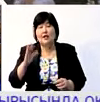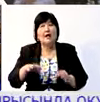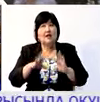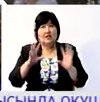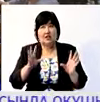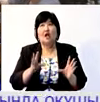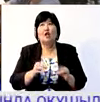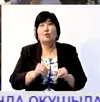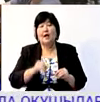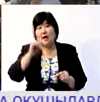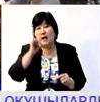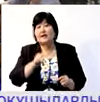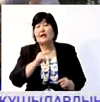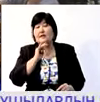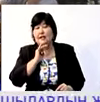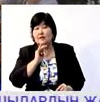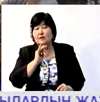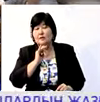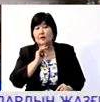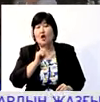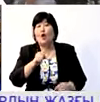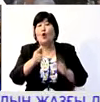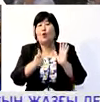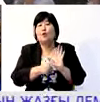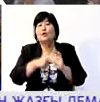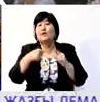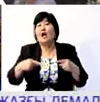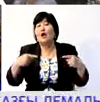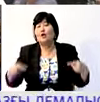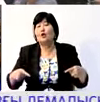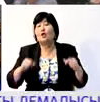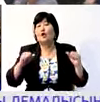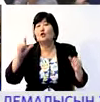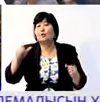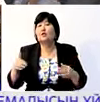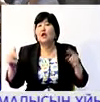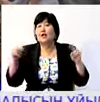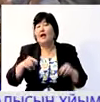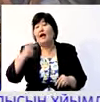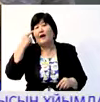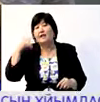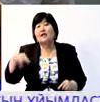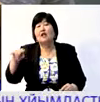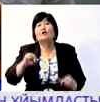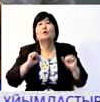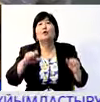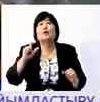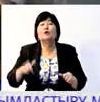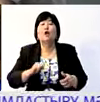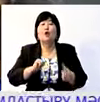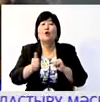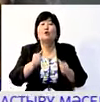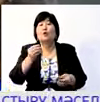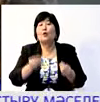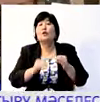Жалпы Қазақстанның 17 регионның спортшылары келіп отыр, және Қырғызстан Республикасының спортшылары. Турнирде